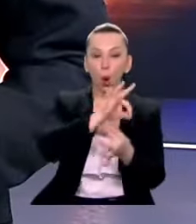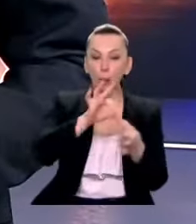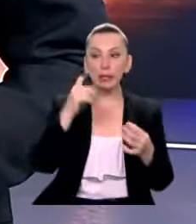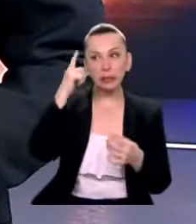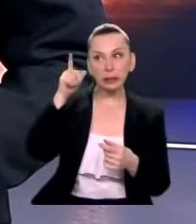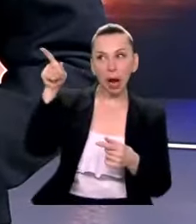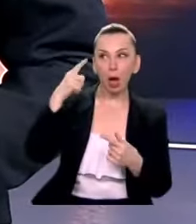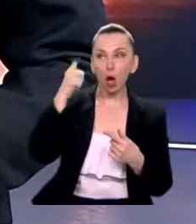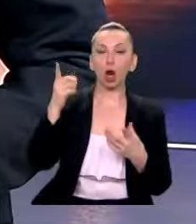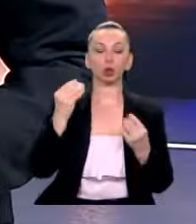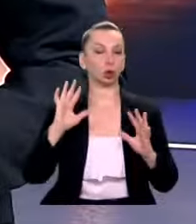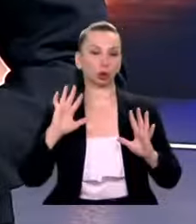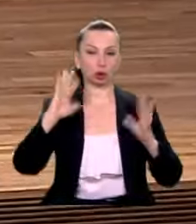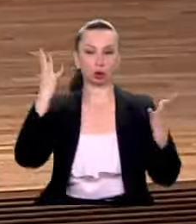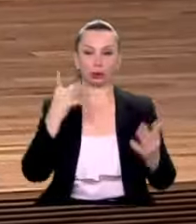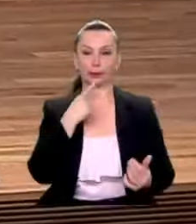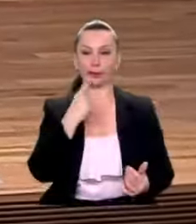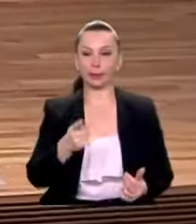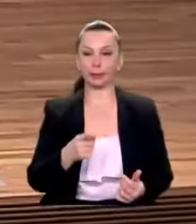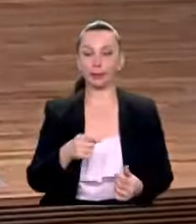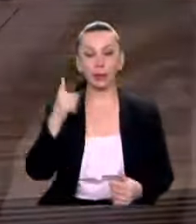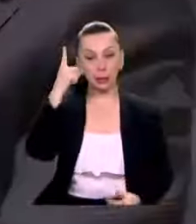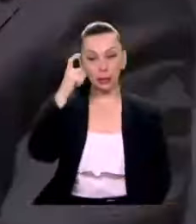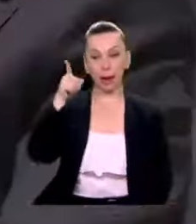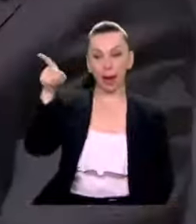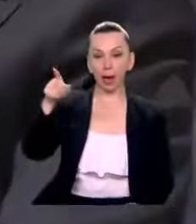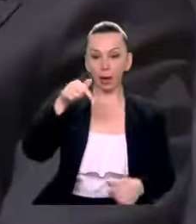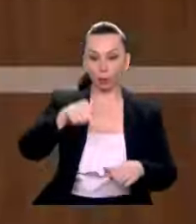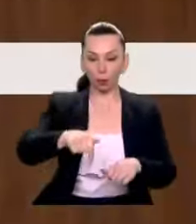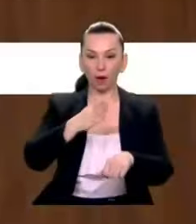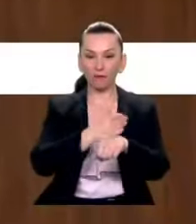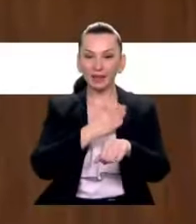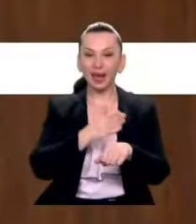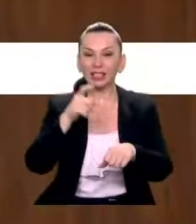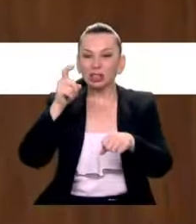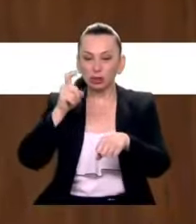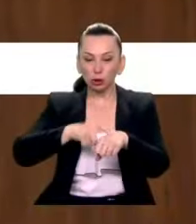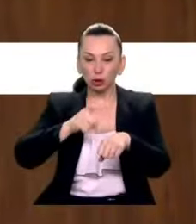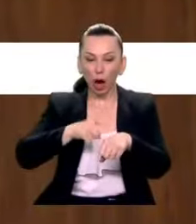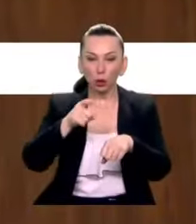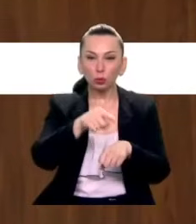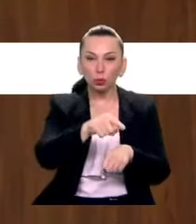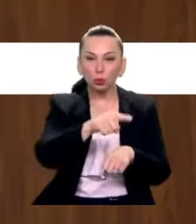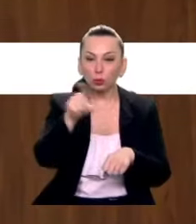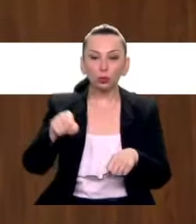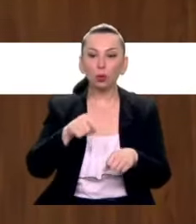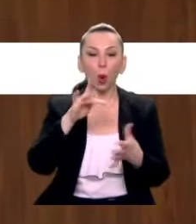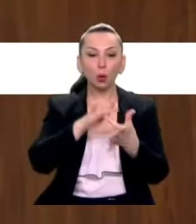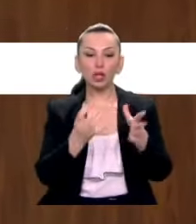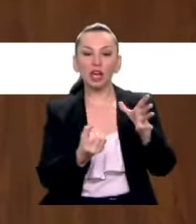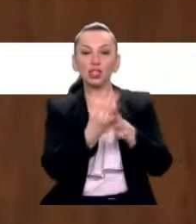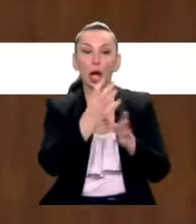şaşırttı dedi İsrail'in ülkemizdeki casusluk şebekesini ortaya çıkaran